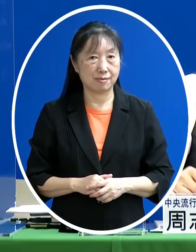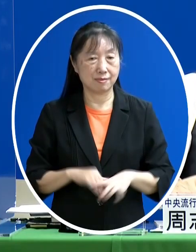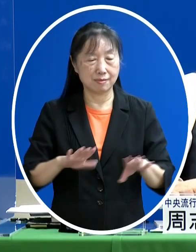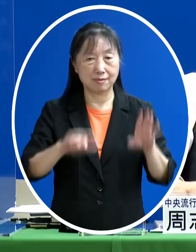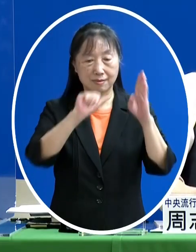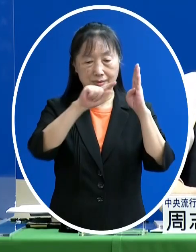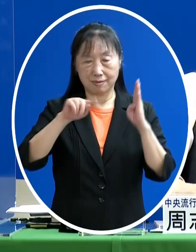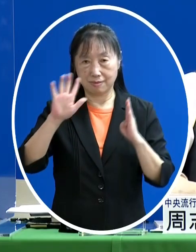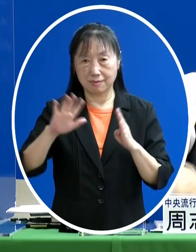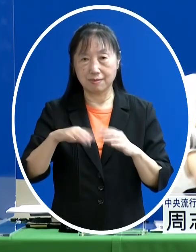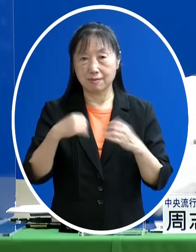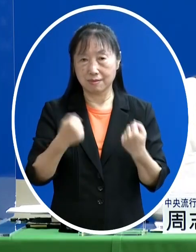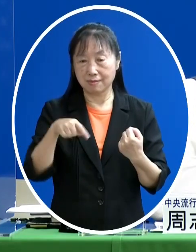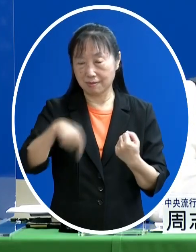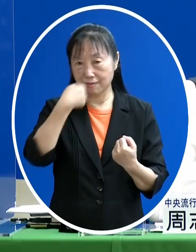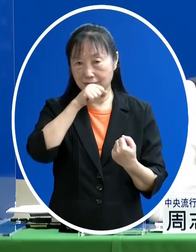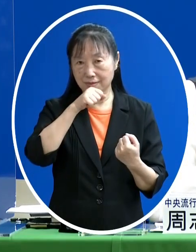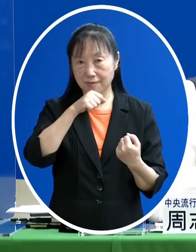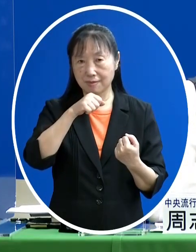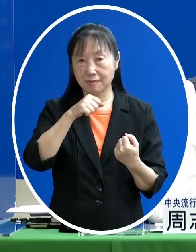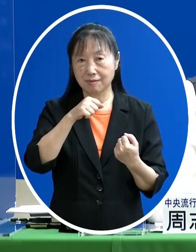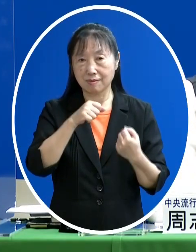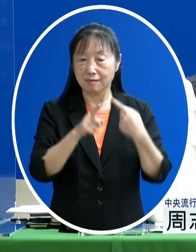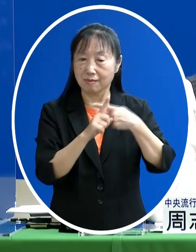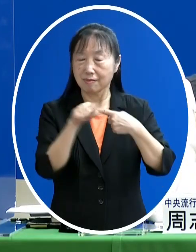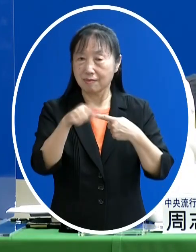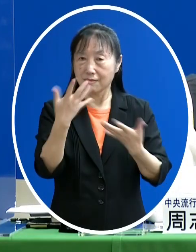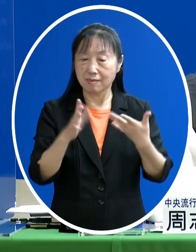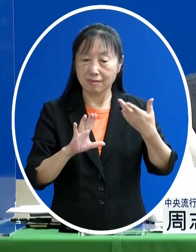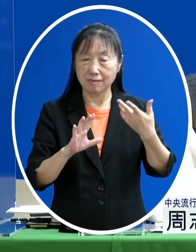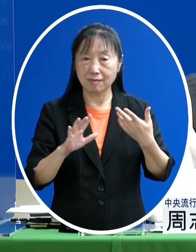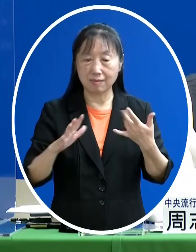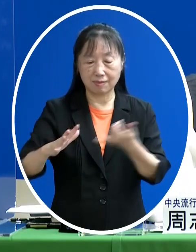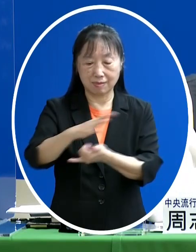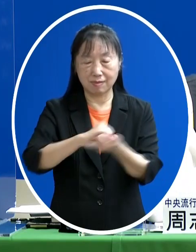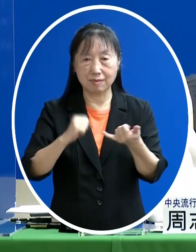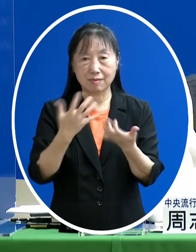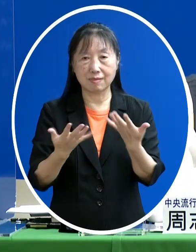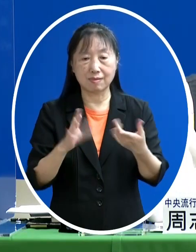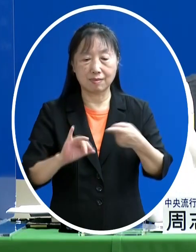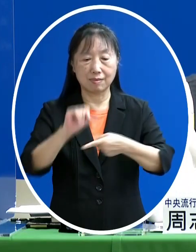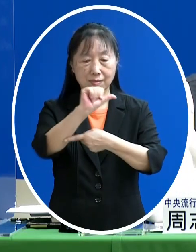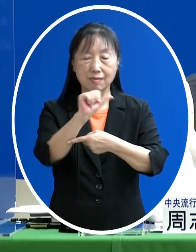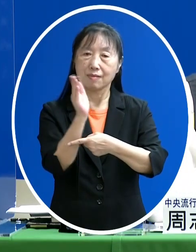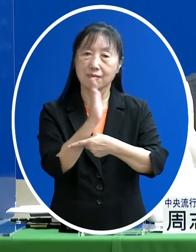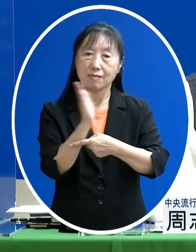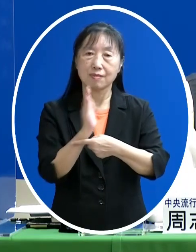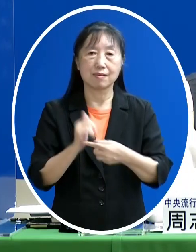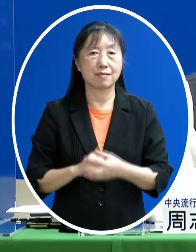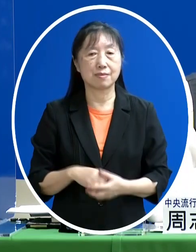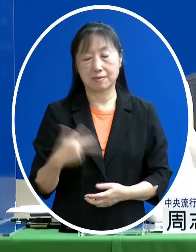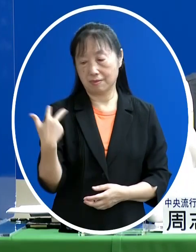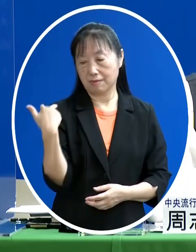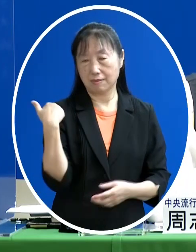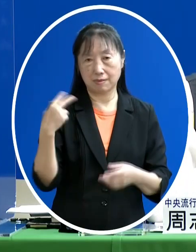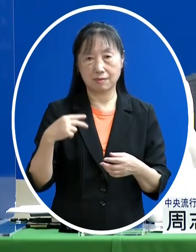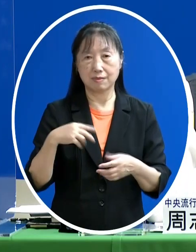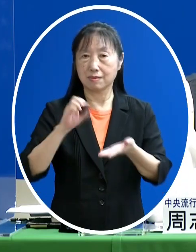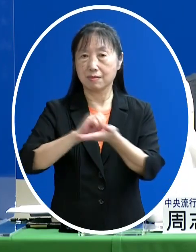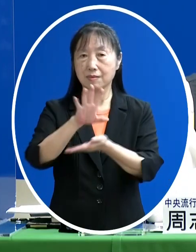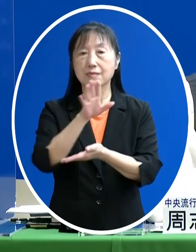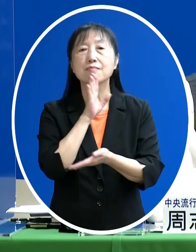前 BA.5 在我们本土的这个占比哈，大概估计来讲，全国的话是5%左右。我们上一周跟大家